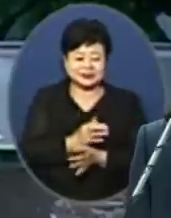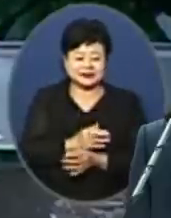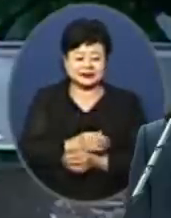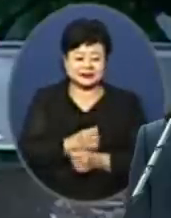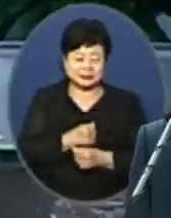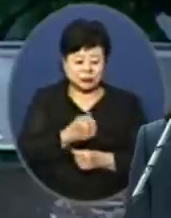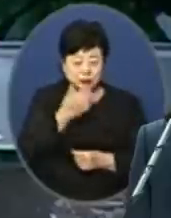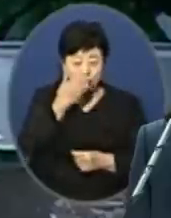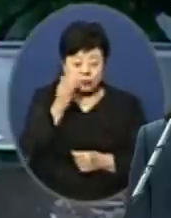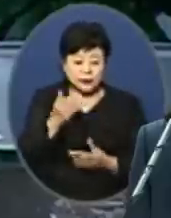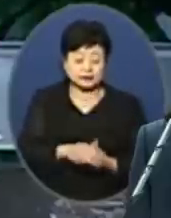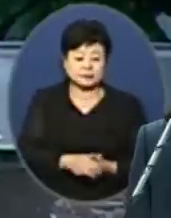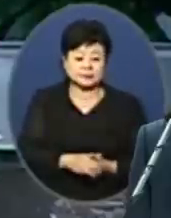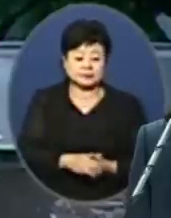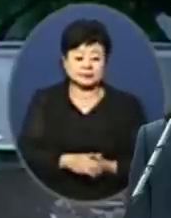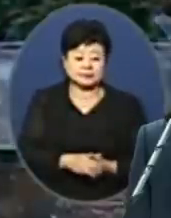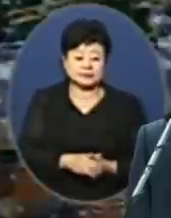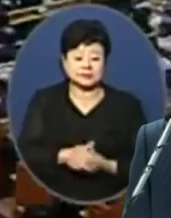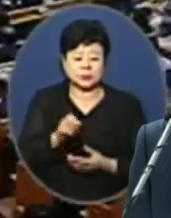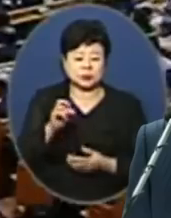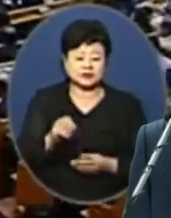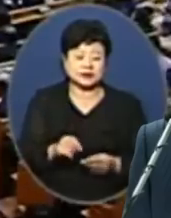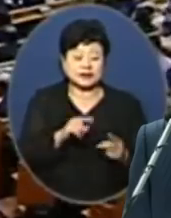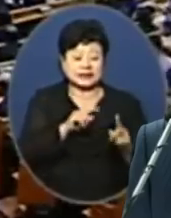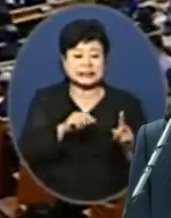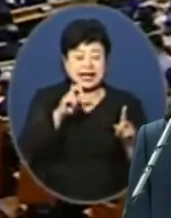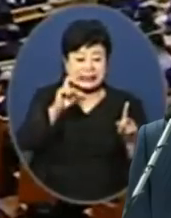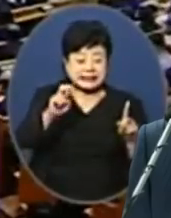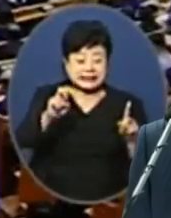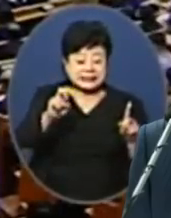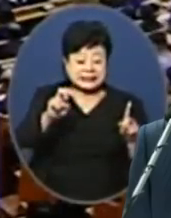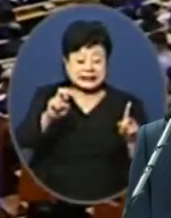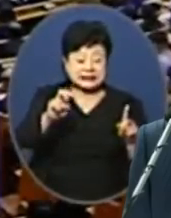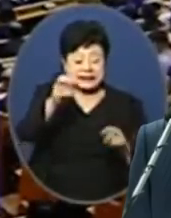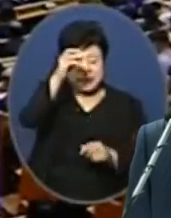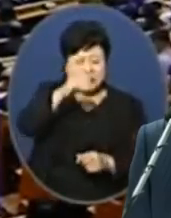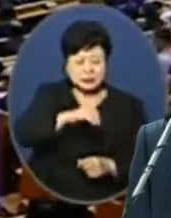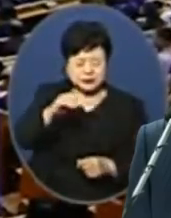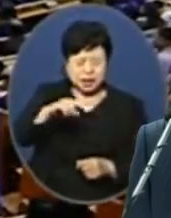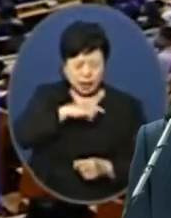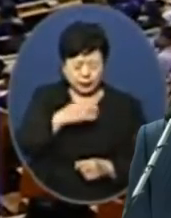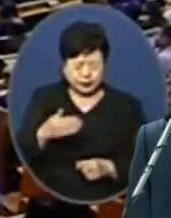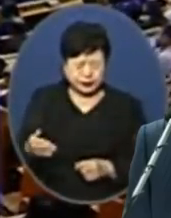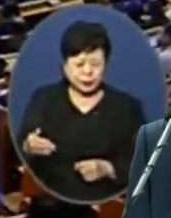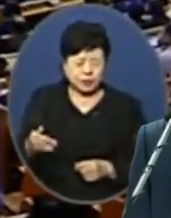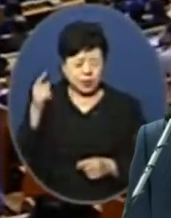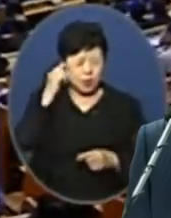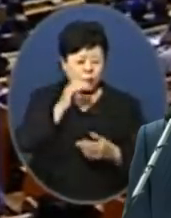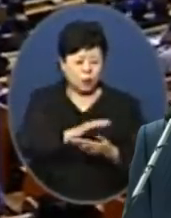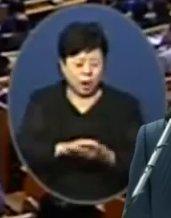지킬 수도 있는 것입니다. 골로새서 1장 20절에 보면 그 십자가의 피로 화평을 이루사